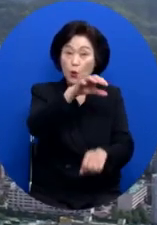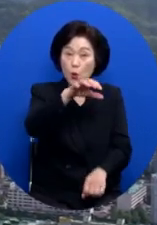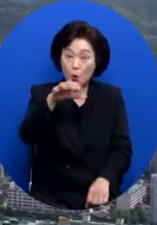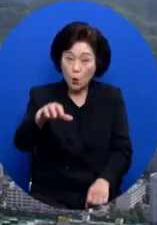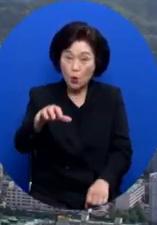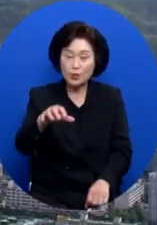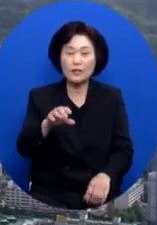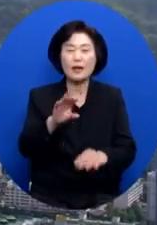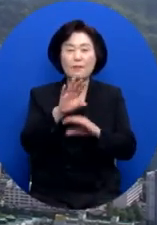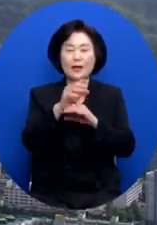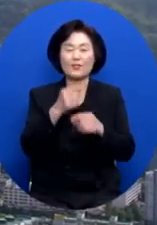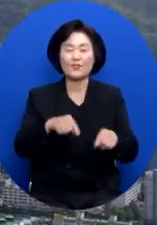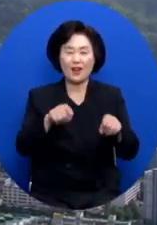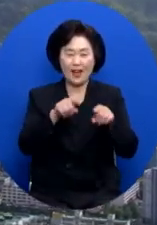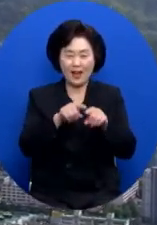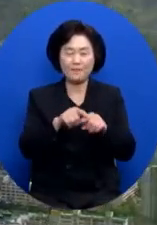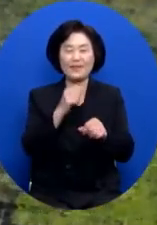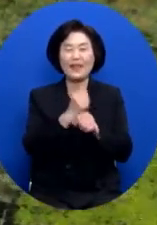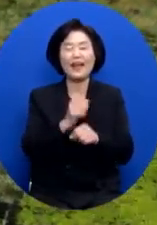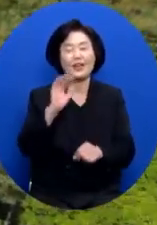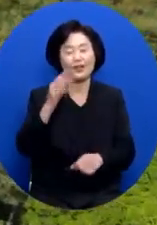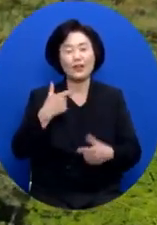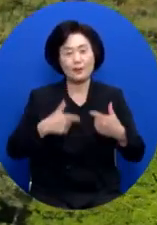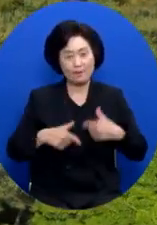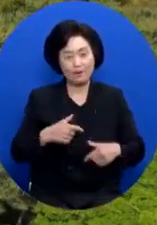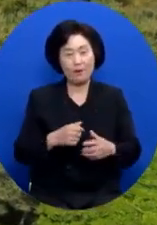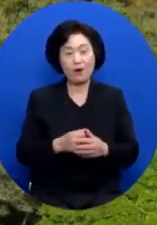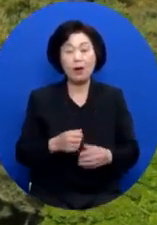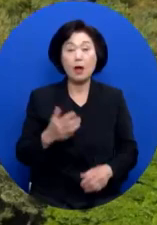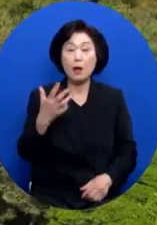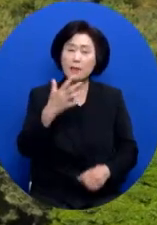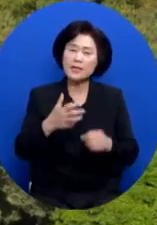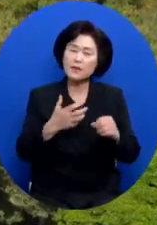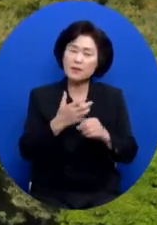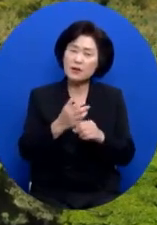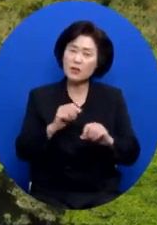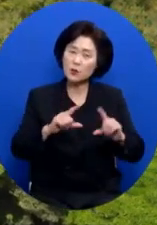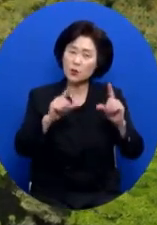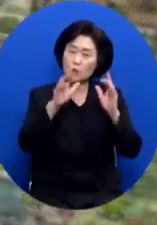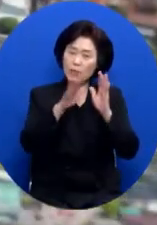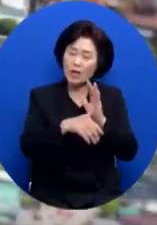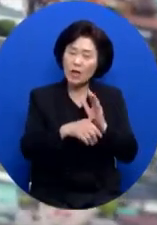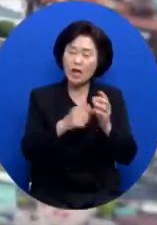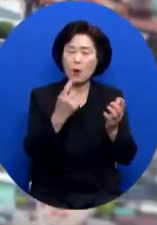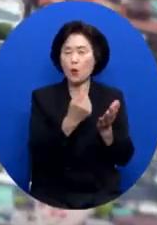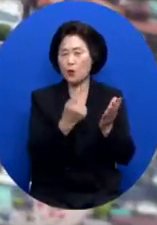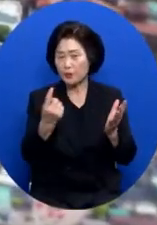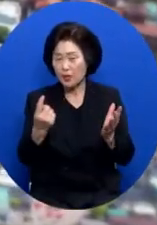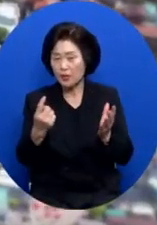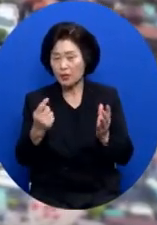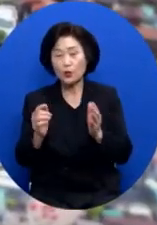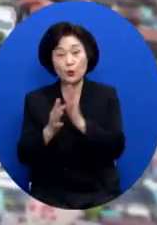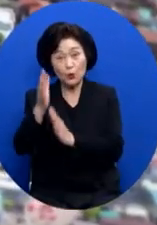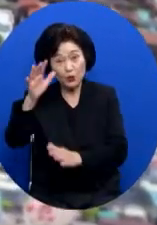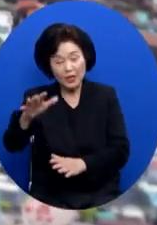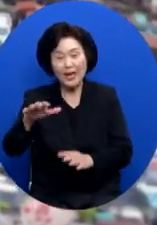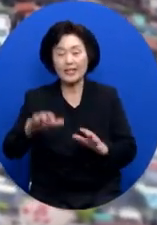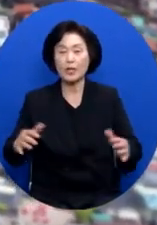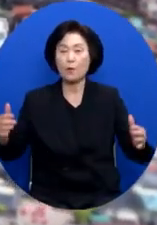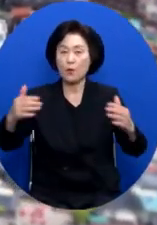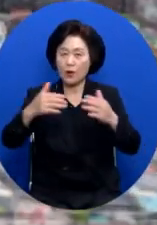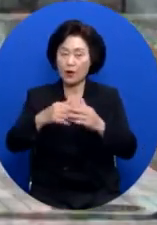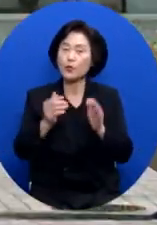나누게 되어 기쁘게 생각한다며 80년대에 고립되었던 도시가 이제는 포용의 도시가 되기 위해